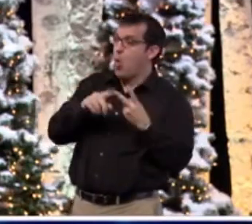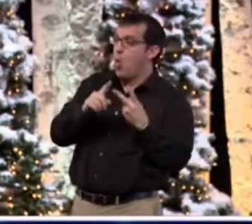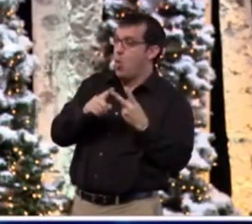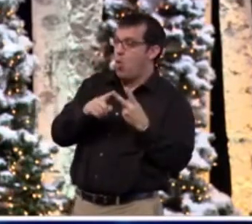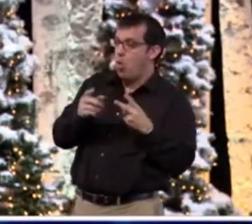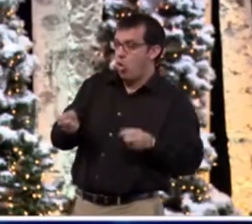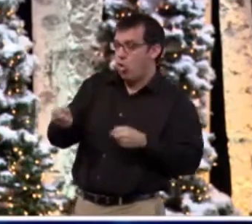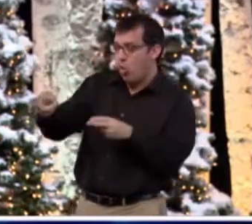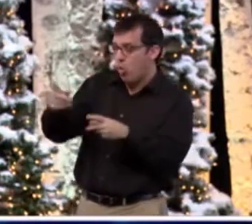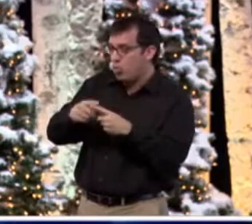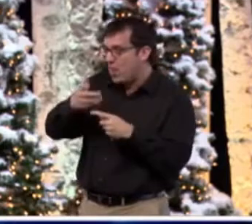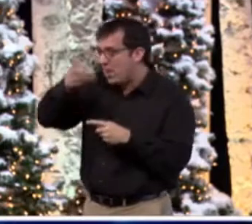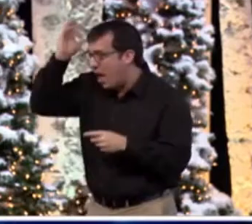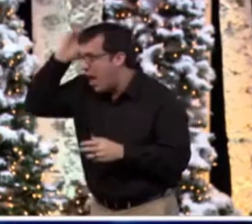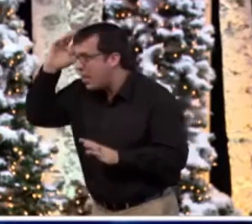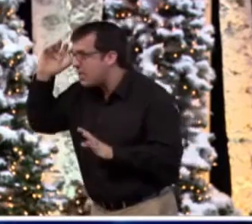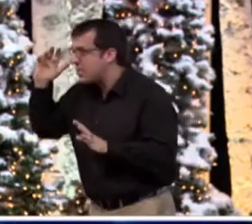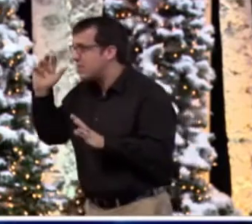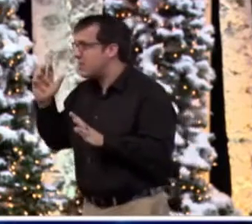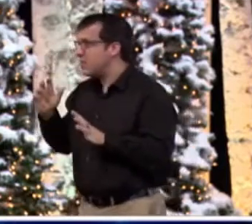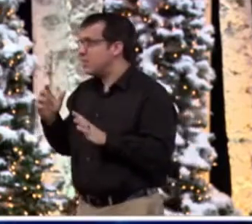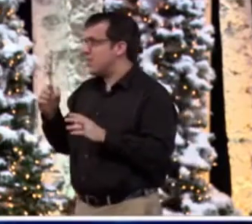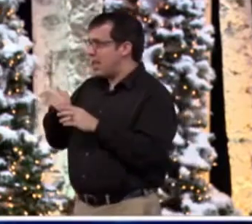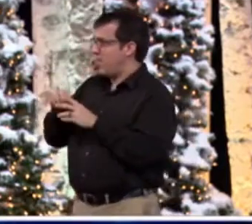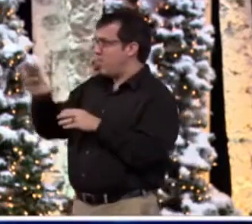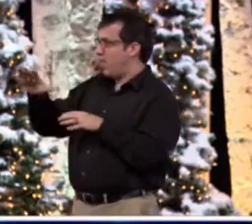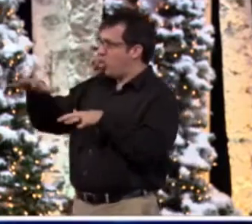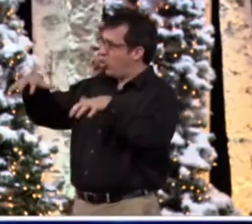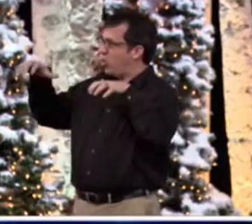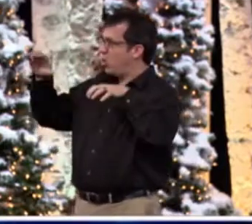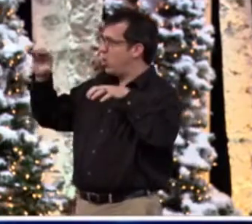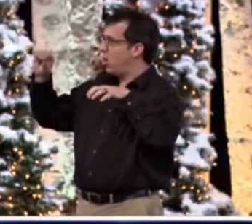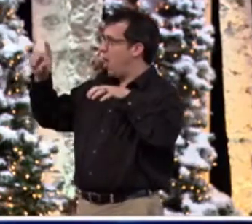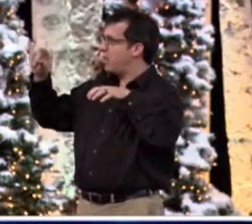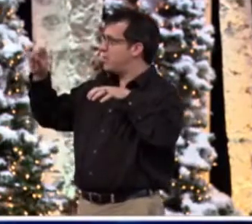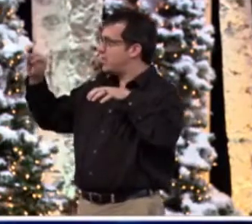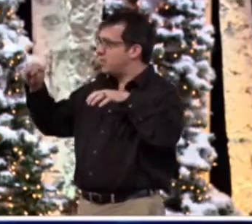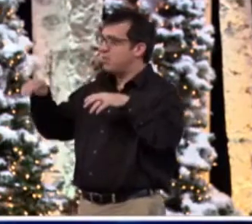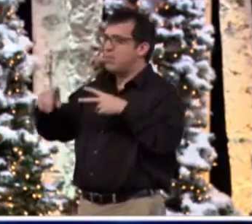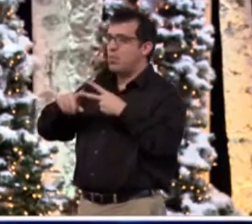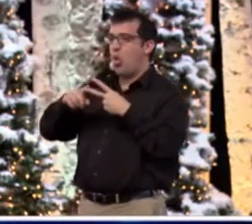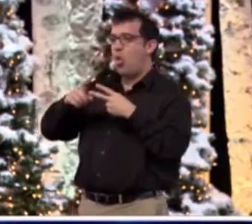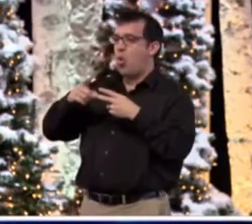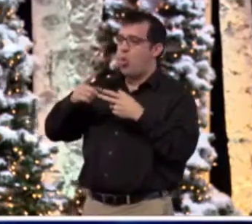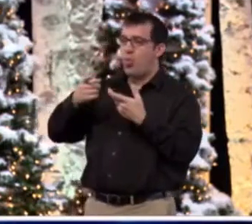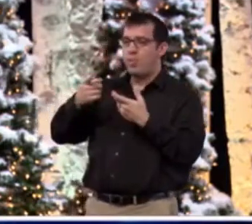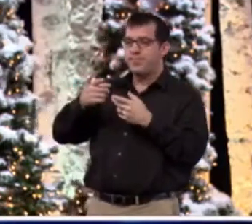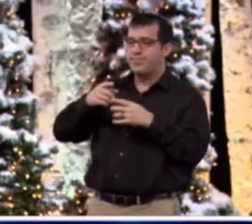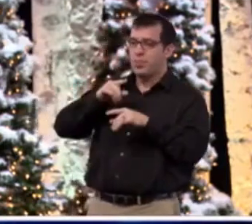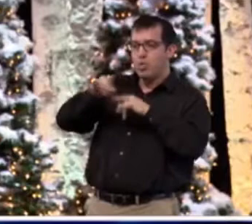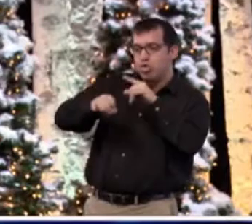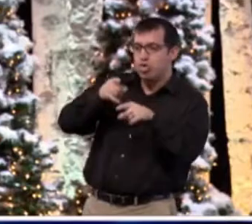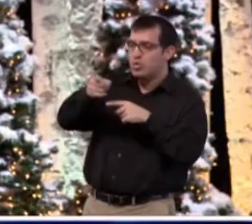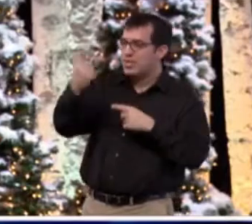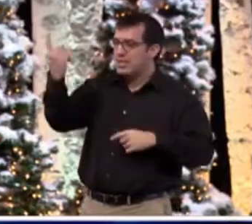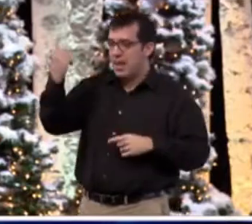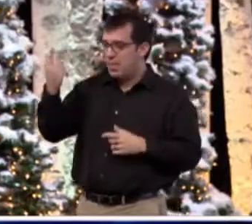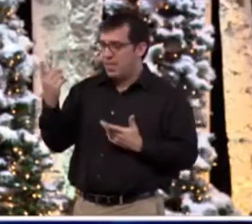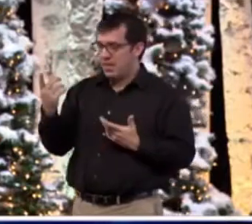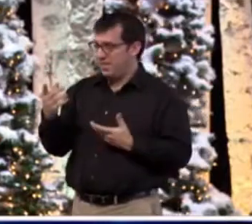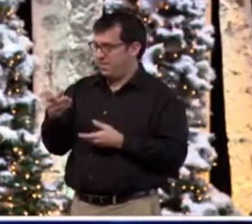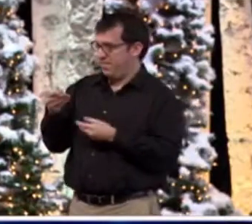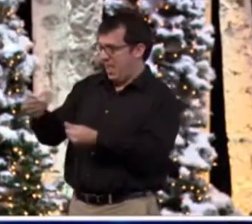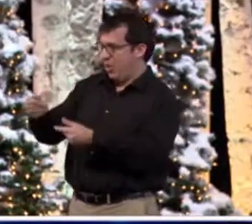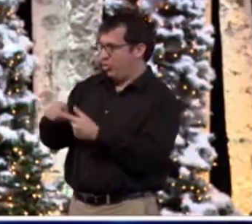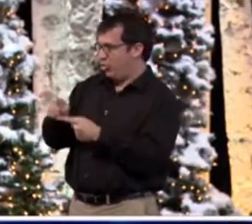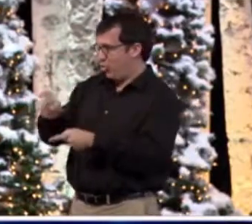हुनु वा थाहा छ तपाईँलाई अन्य कुनै तरिकामा सताइनु सिंहहरूको शिकार हुनु थियो। मण्डली सबैभन्दा छिटो